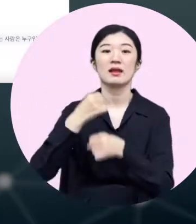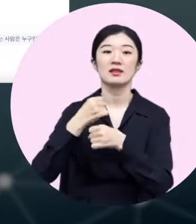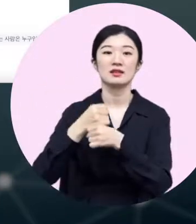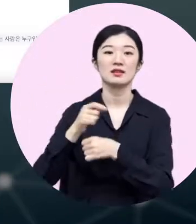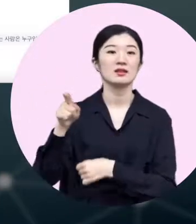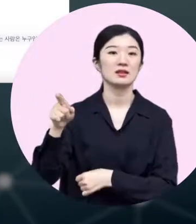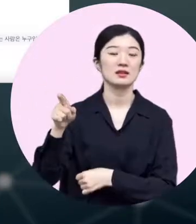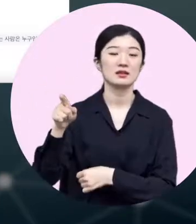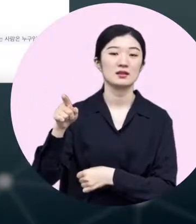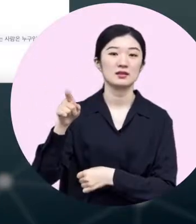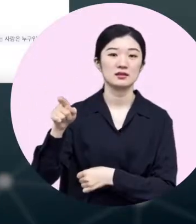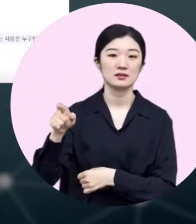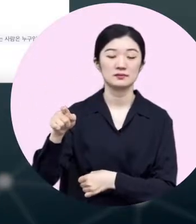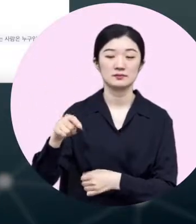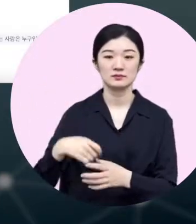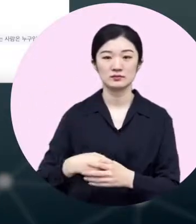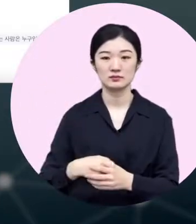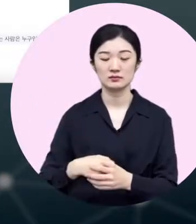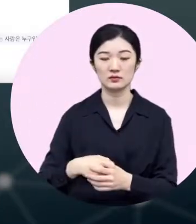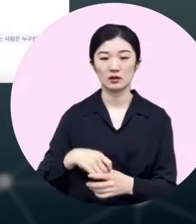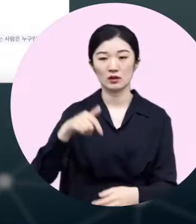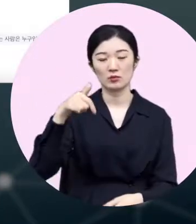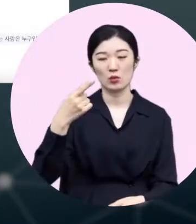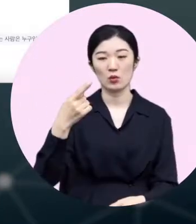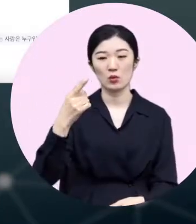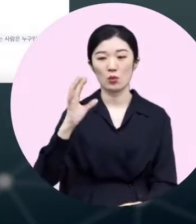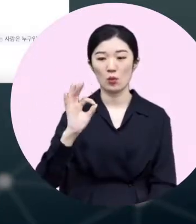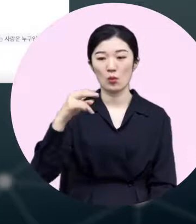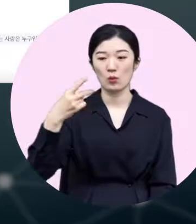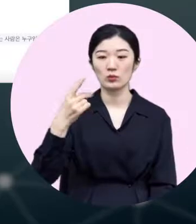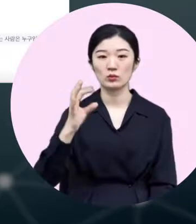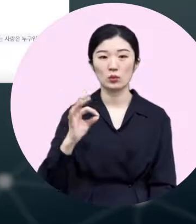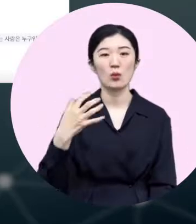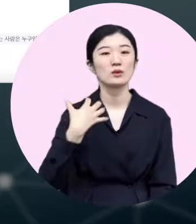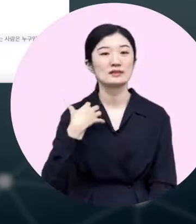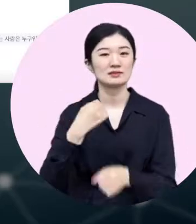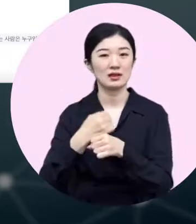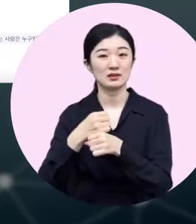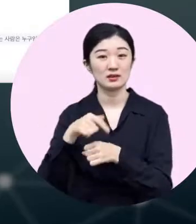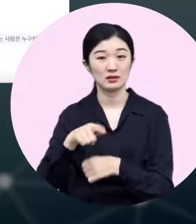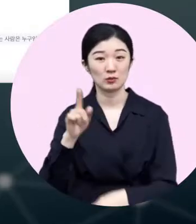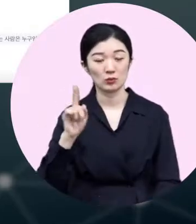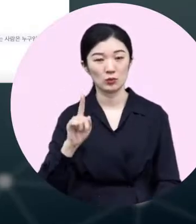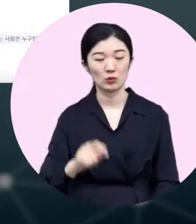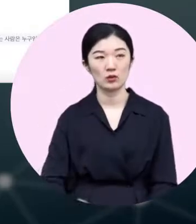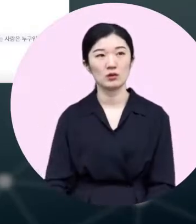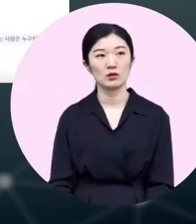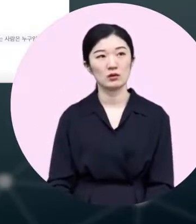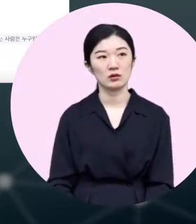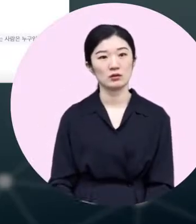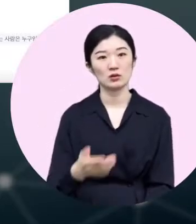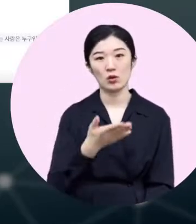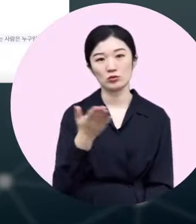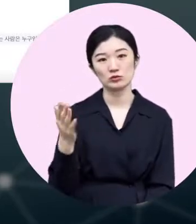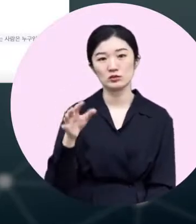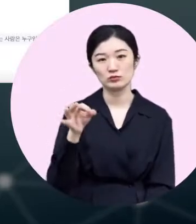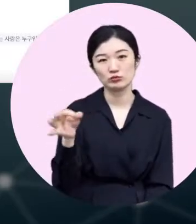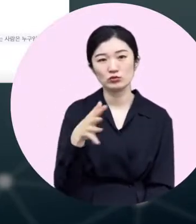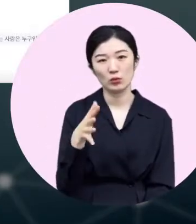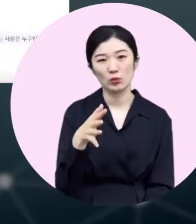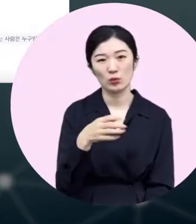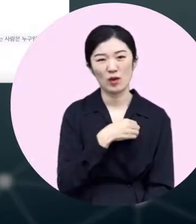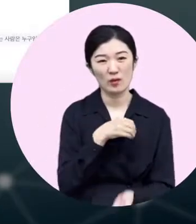만들기. 그 아래에 이제 공동 호스트 만들기도 있는데요. 공동 호스트라는 기능은 여러분이 무료 계정에서는 사용할 수